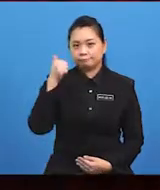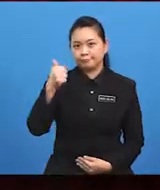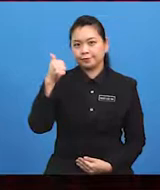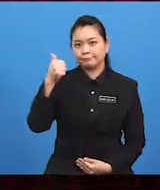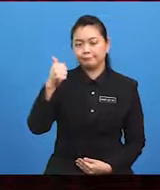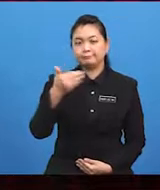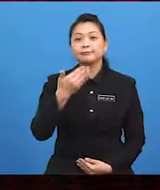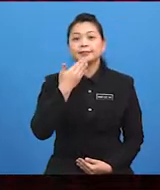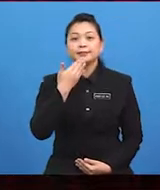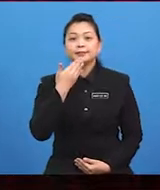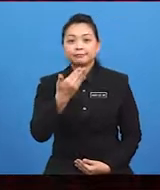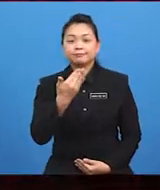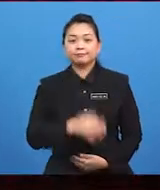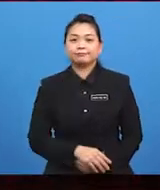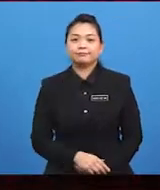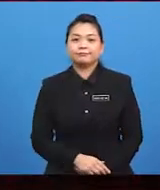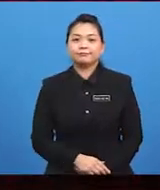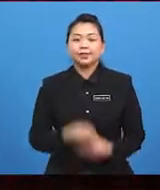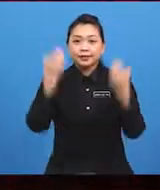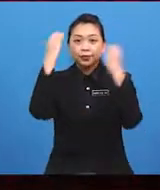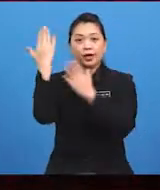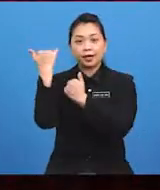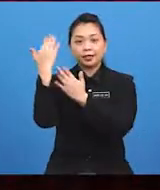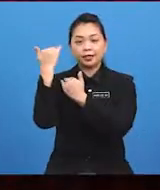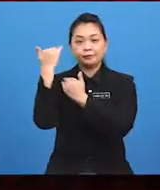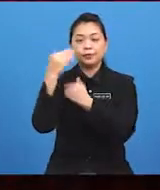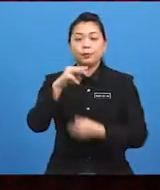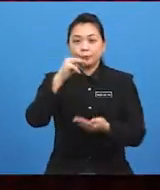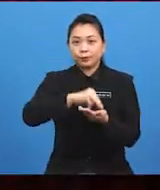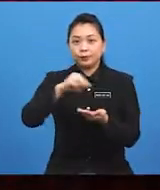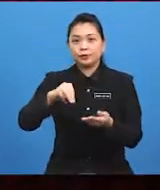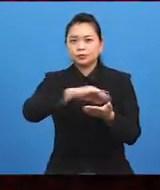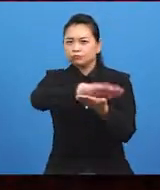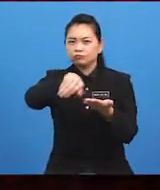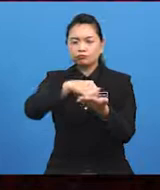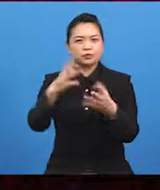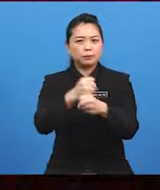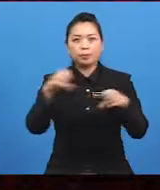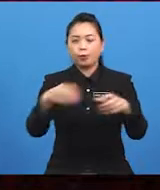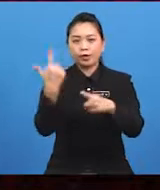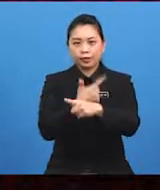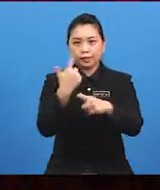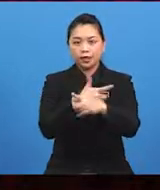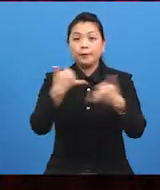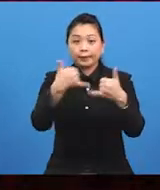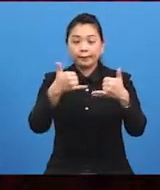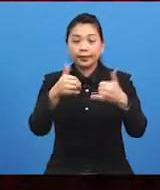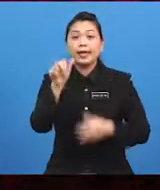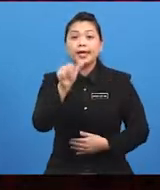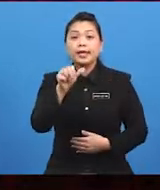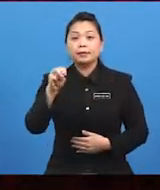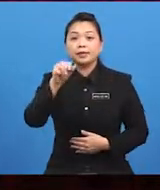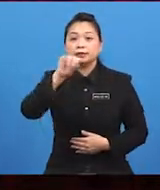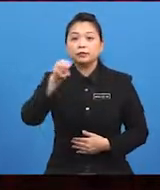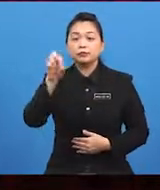Bagus. Terima kasih, Haziq. Cikgu harap Haziq serta murid semua dapat membuat latihan memainkan skill A major ini